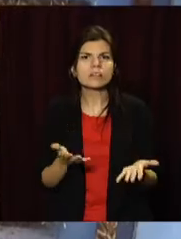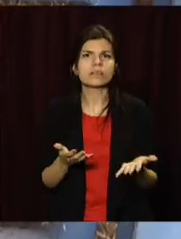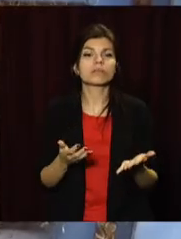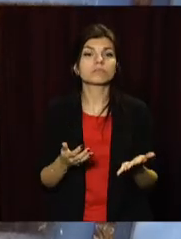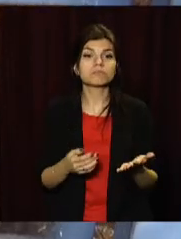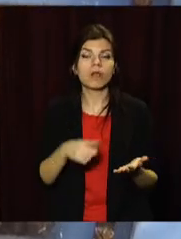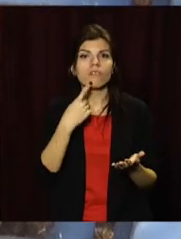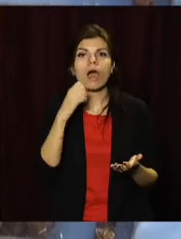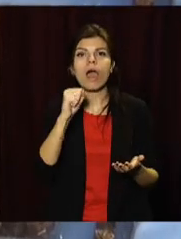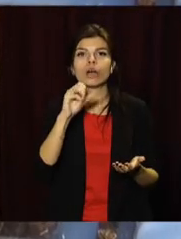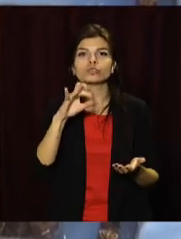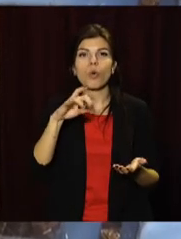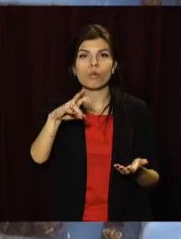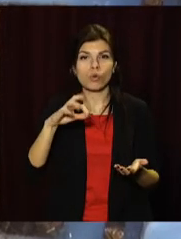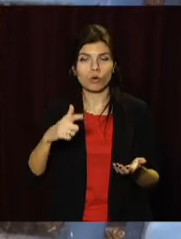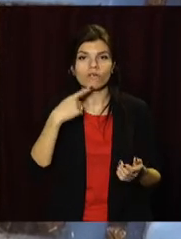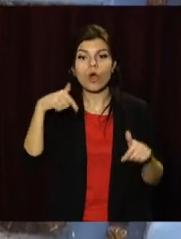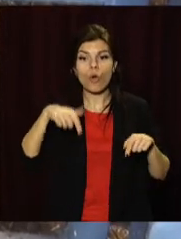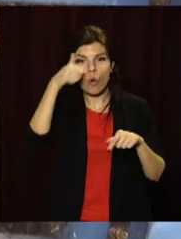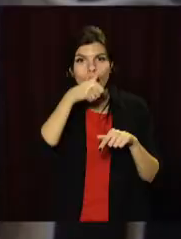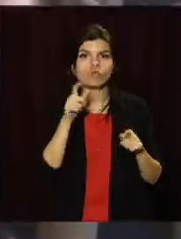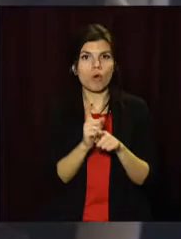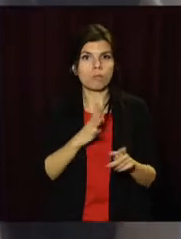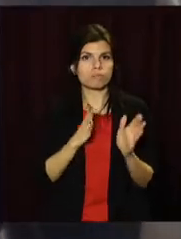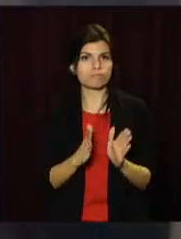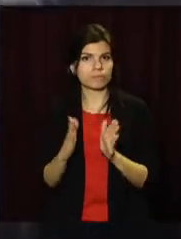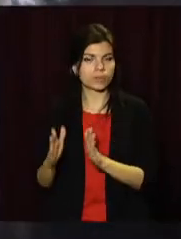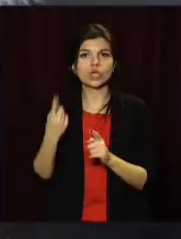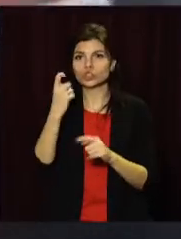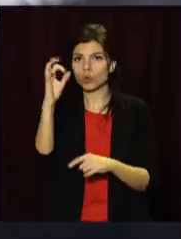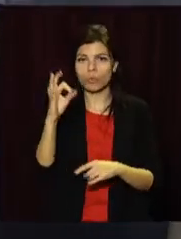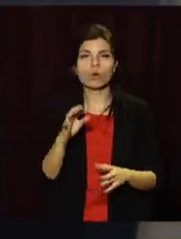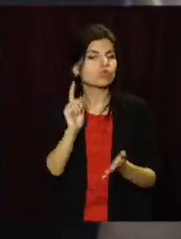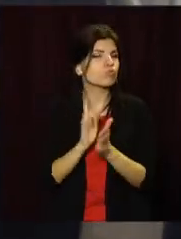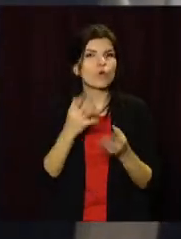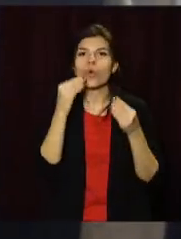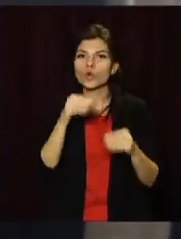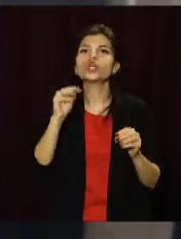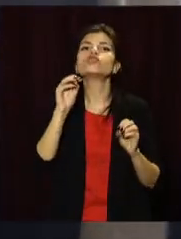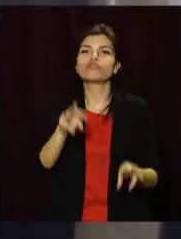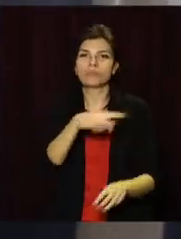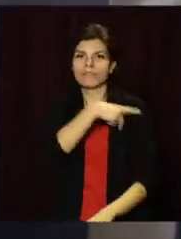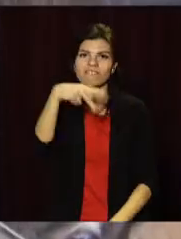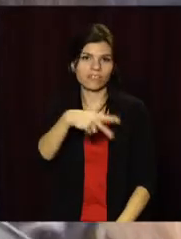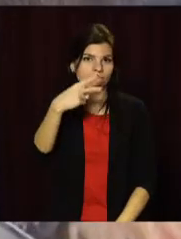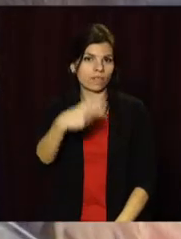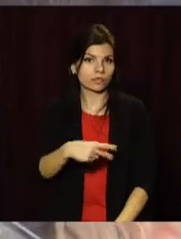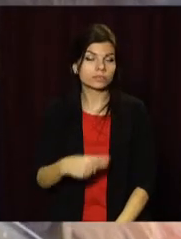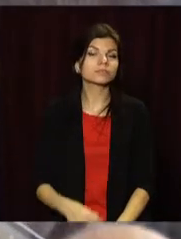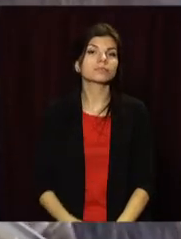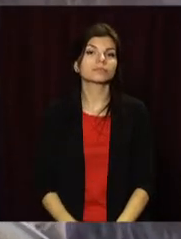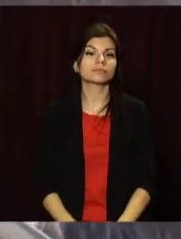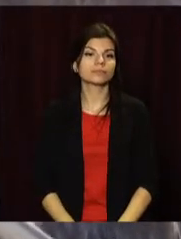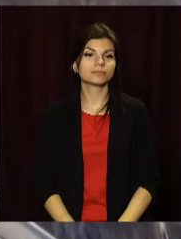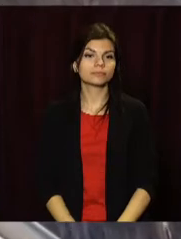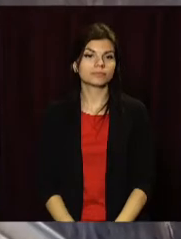За прогнозами астрологів, рік бика має бути стабільним і 100% кращим, ніж 2020-й. Галина Гусак,